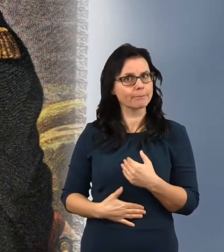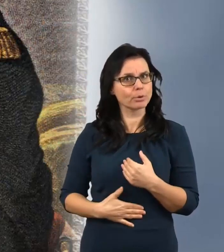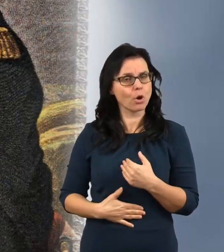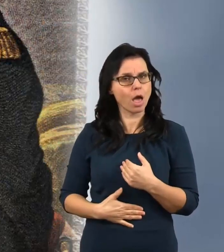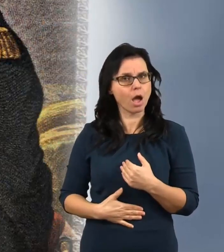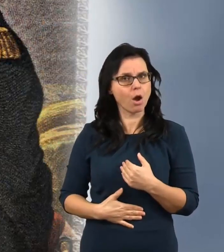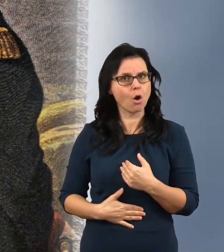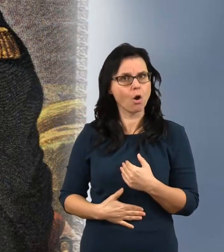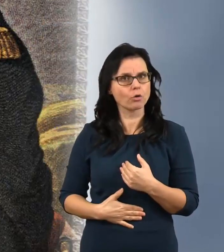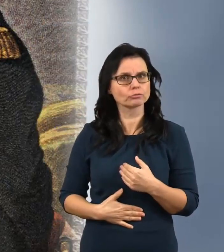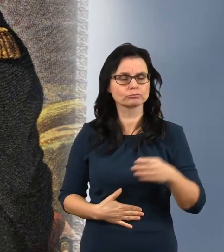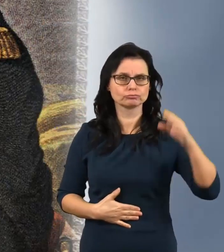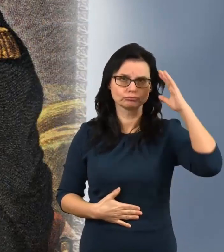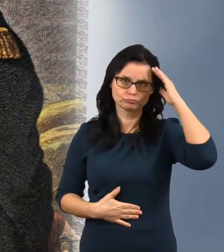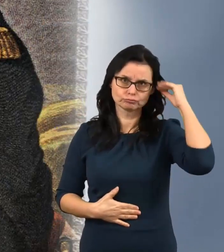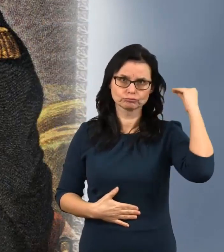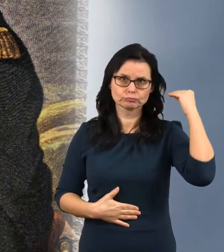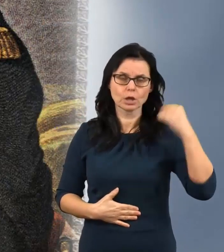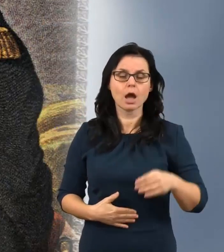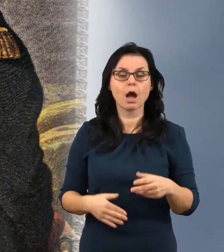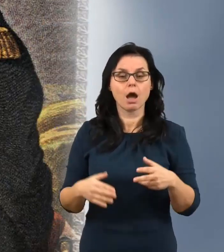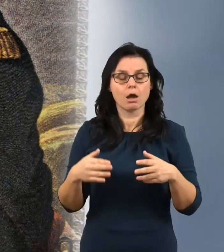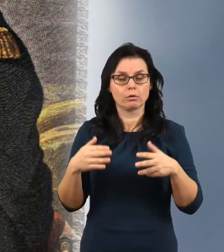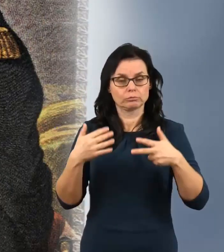znamená v 18.